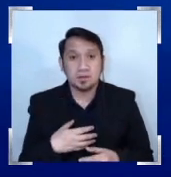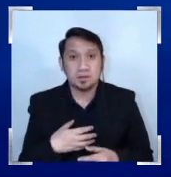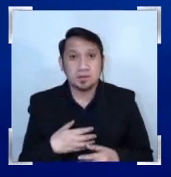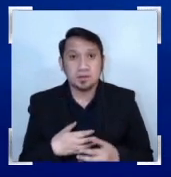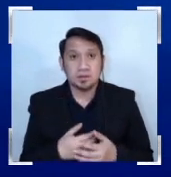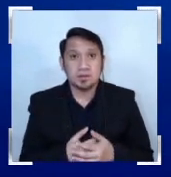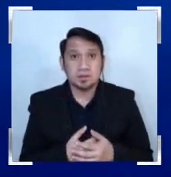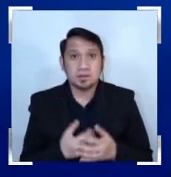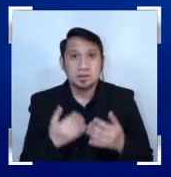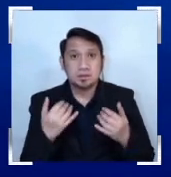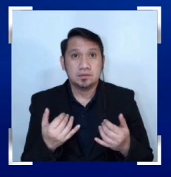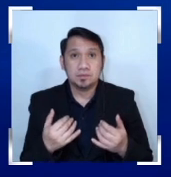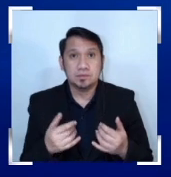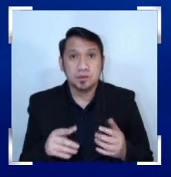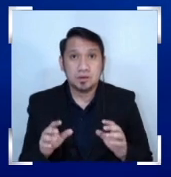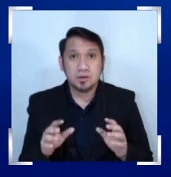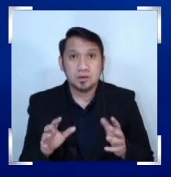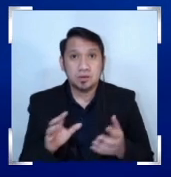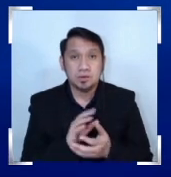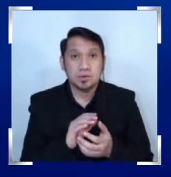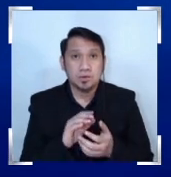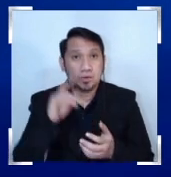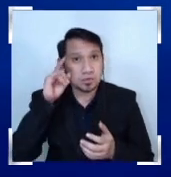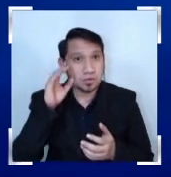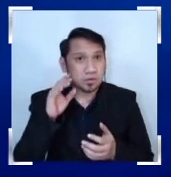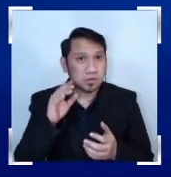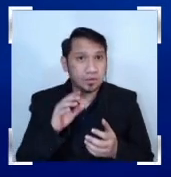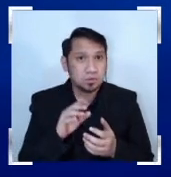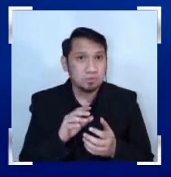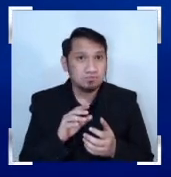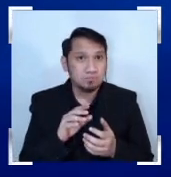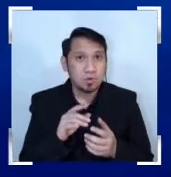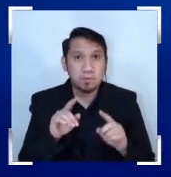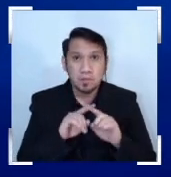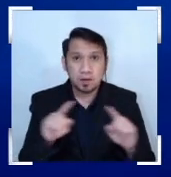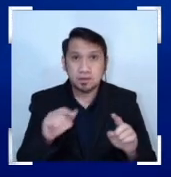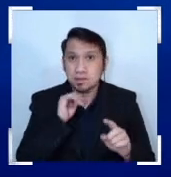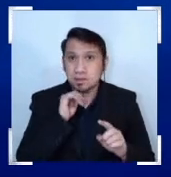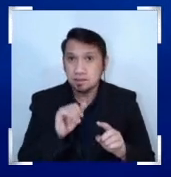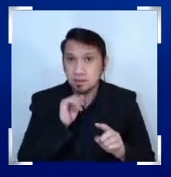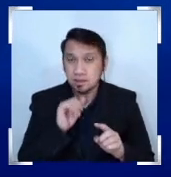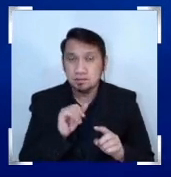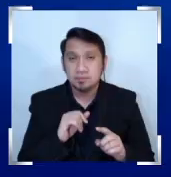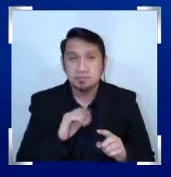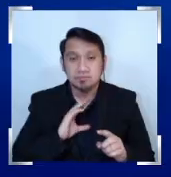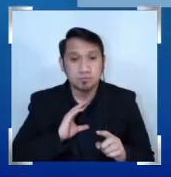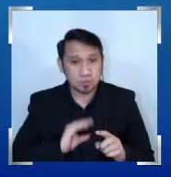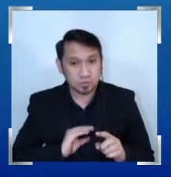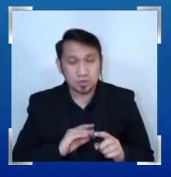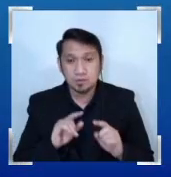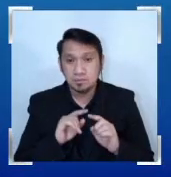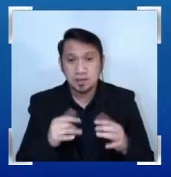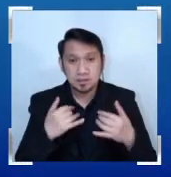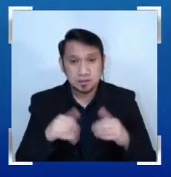electoral democracy ng bansa ang desisyon ng COMELEC Unbank. Pero hindi raw sila panghihinaan ng loob at iaapela raw nila